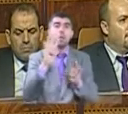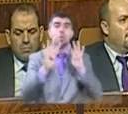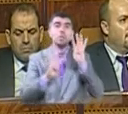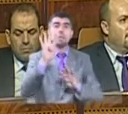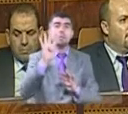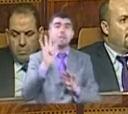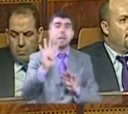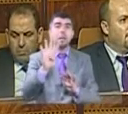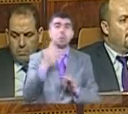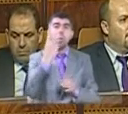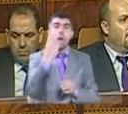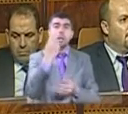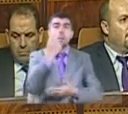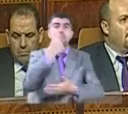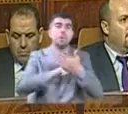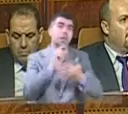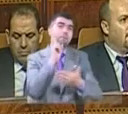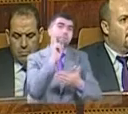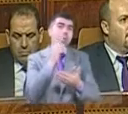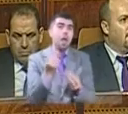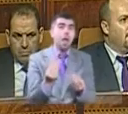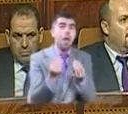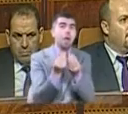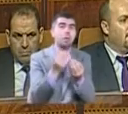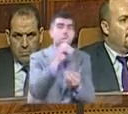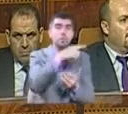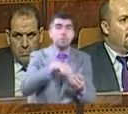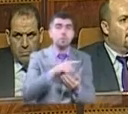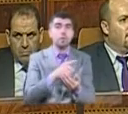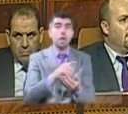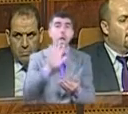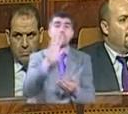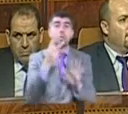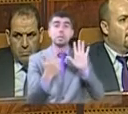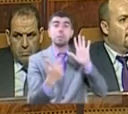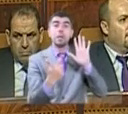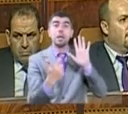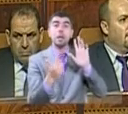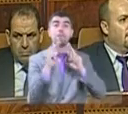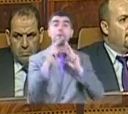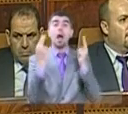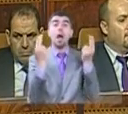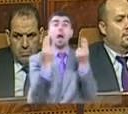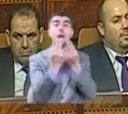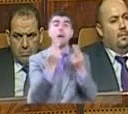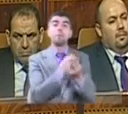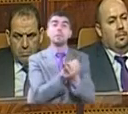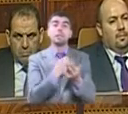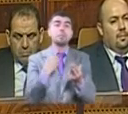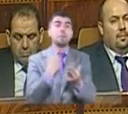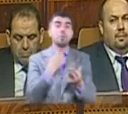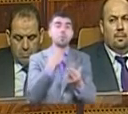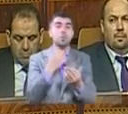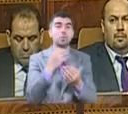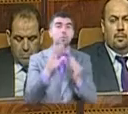منتظر. المنظمة العالمية للصحة تقول مولدة لكل 175. لذلك نقترح عليكم السيد الوزير مزيد من